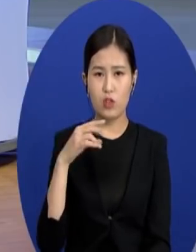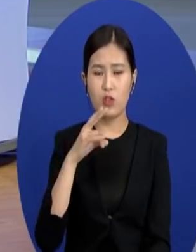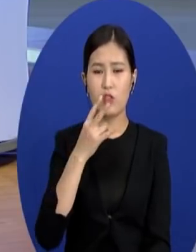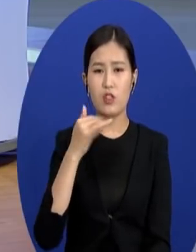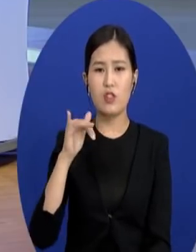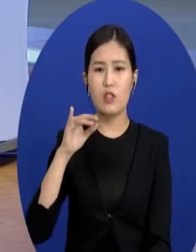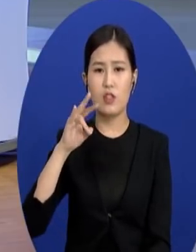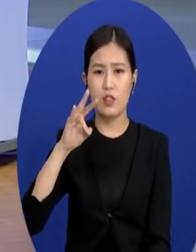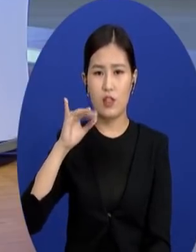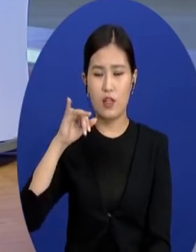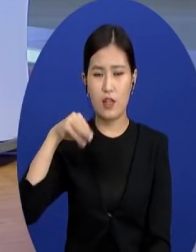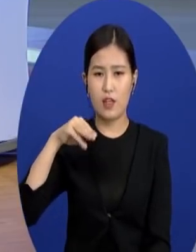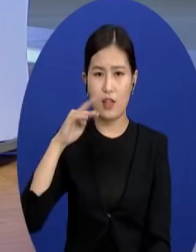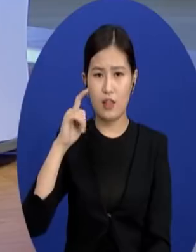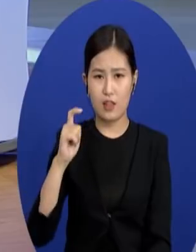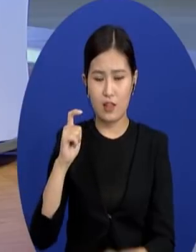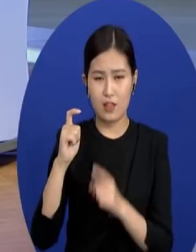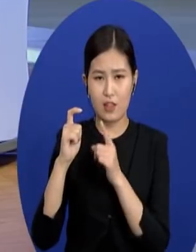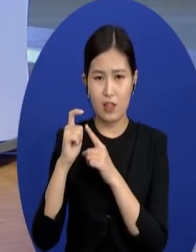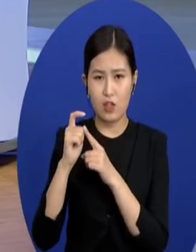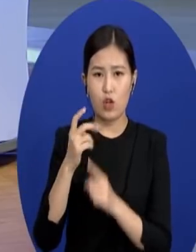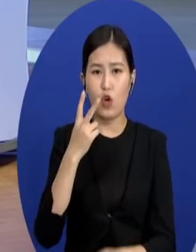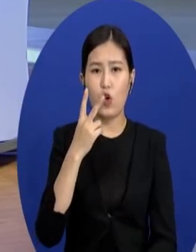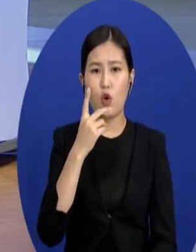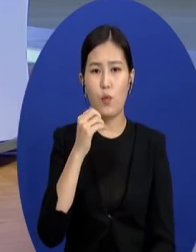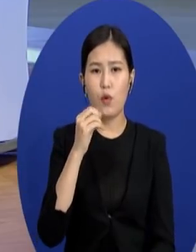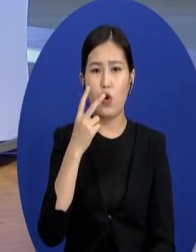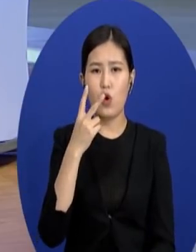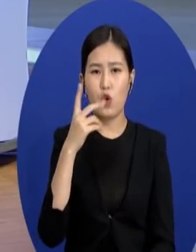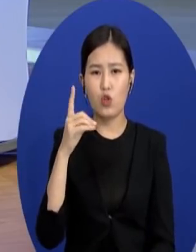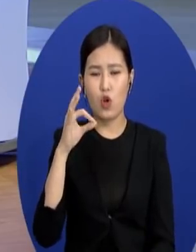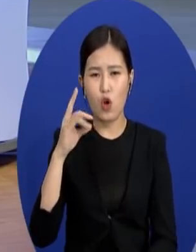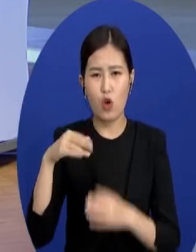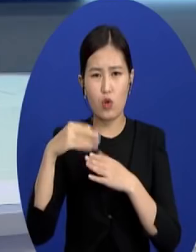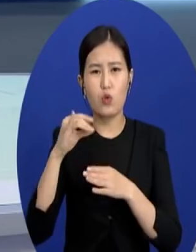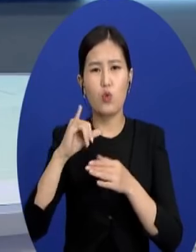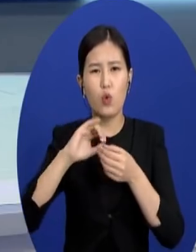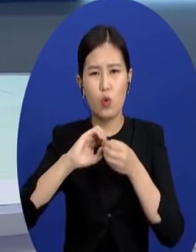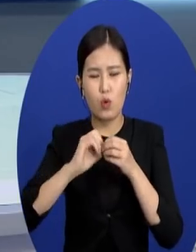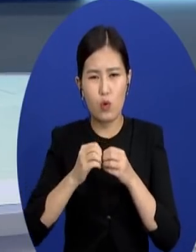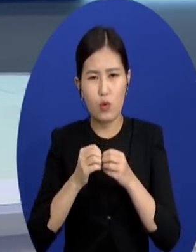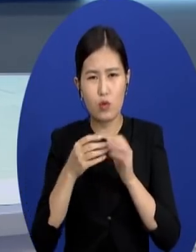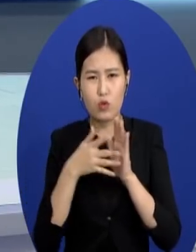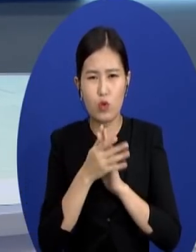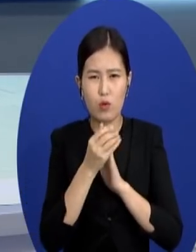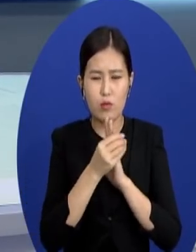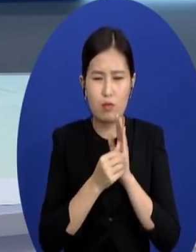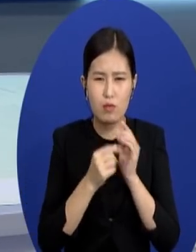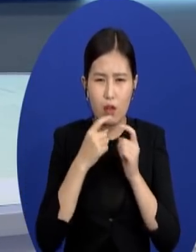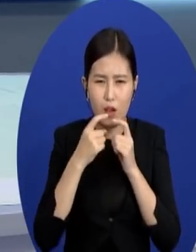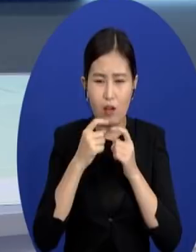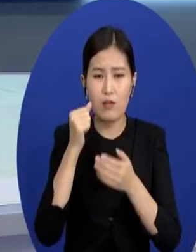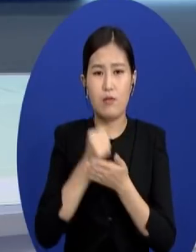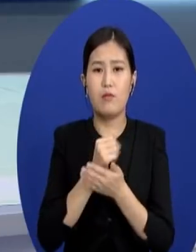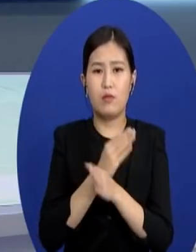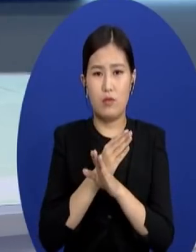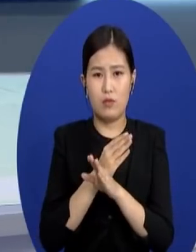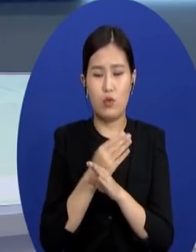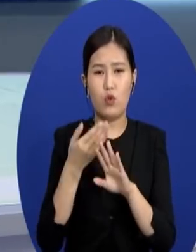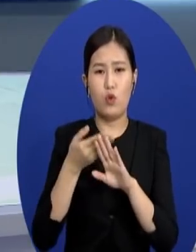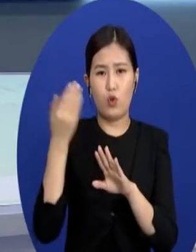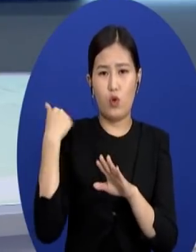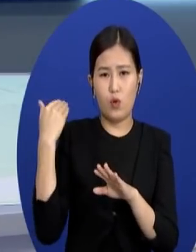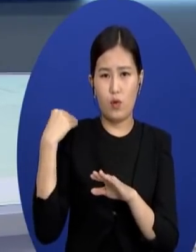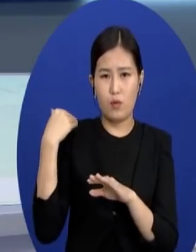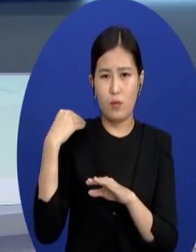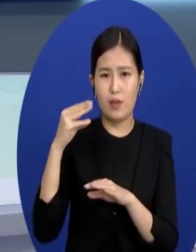ээлжид хурлаанаар нийслэлийн 2021 оны төсвийг хэлэлцэн баталсан байна. Тодорхойлох юм бол ирэх жил нийслэл Улаанбаатар хотод татвар төлөгчдийн